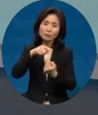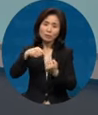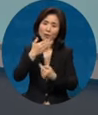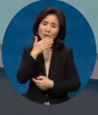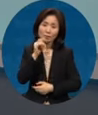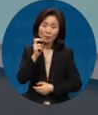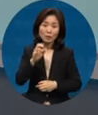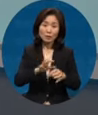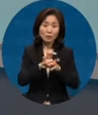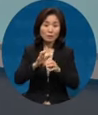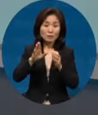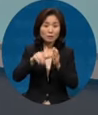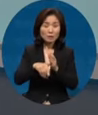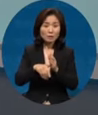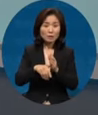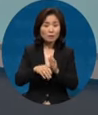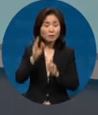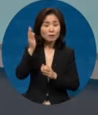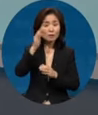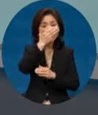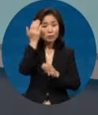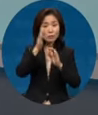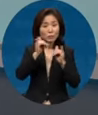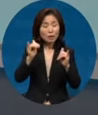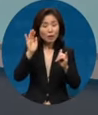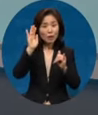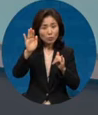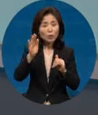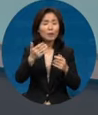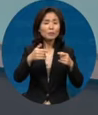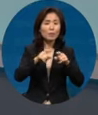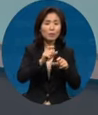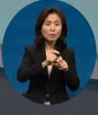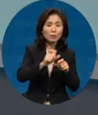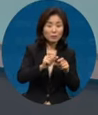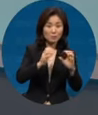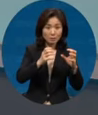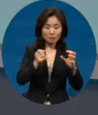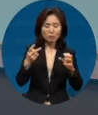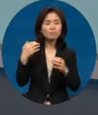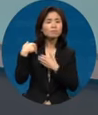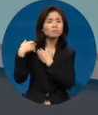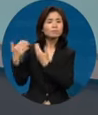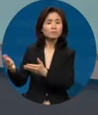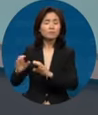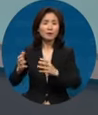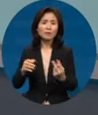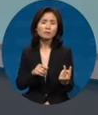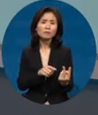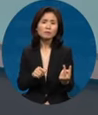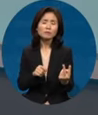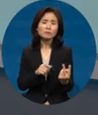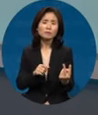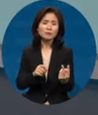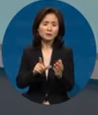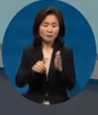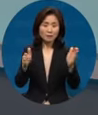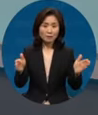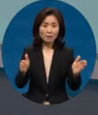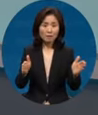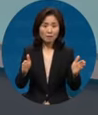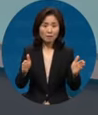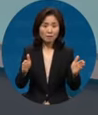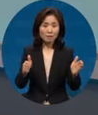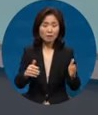코로나 시기에 젊은 이들의 앞날을 함께 고민해 준 나라와 그냥 내버려 둔 나라 이 시기의 경험은 젊은